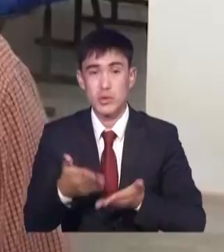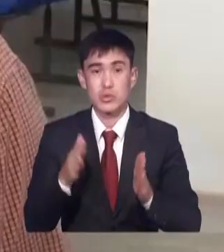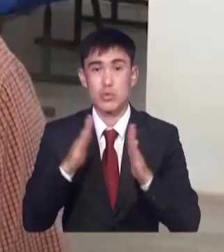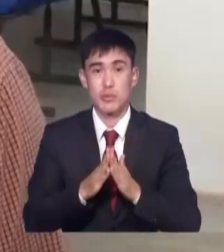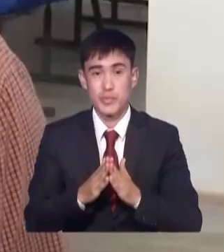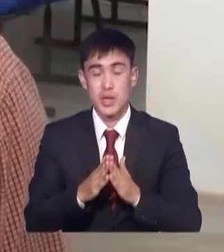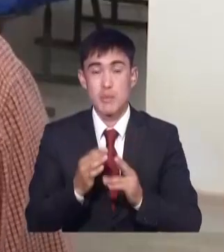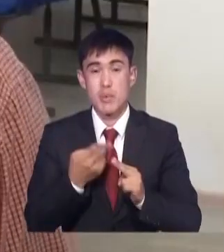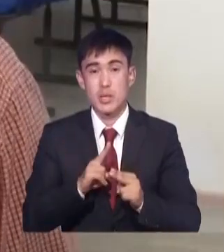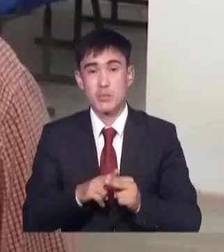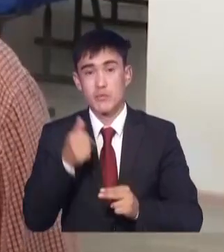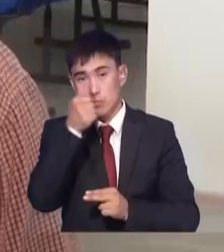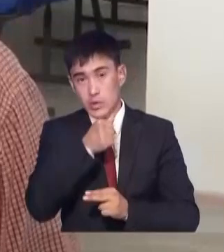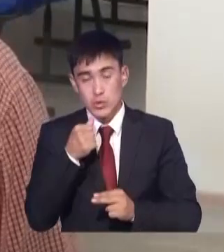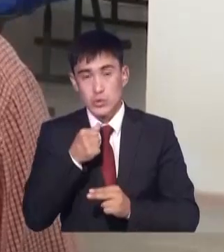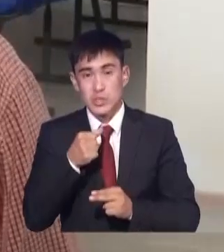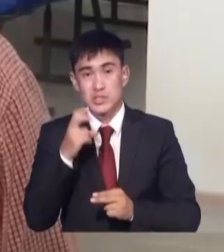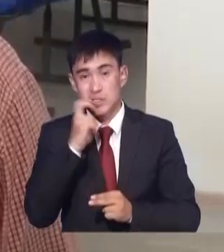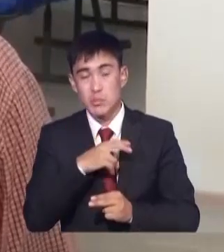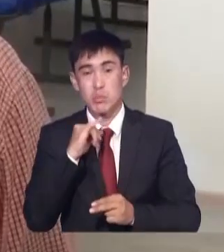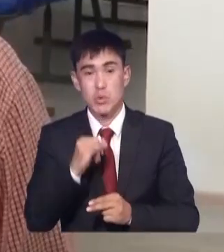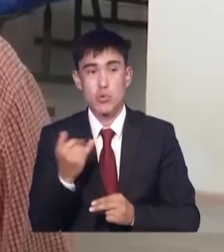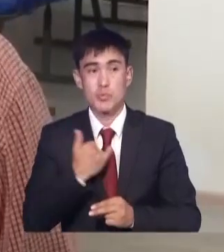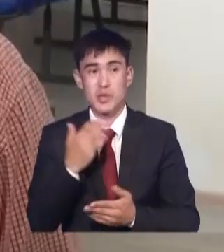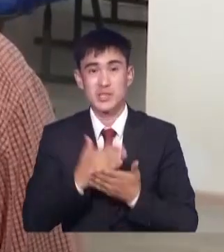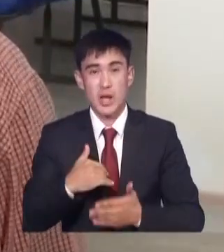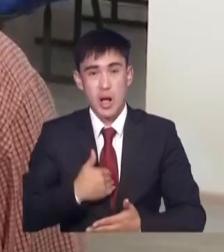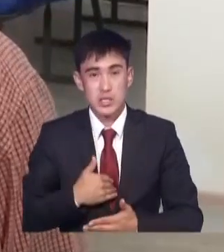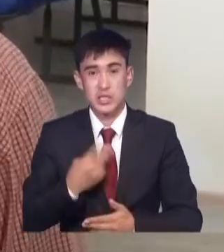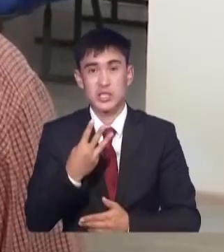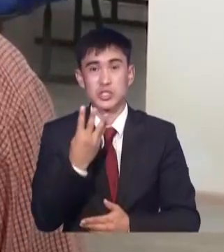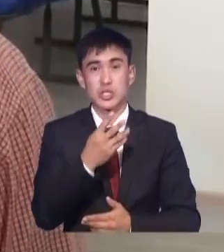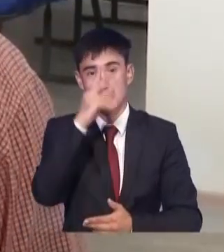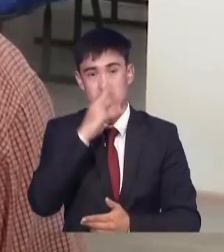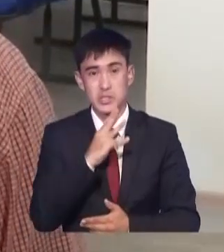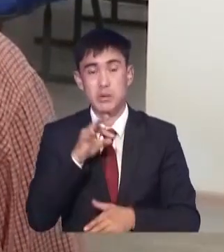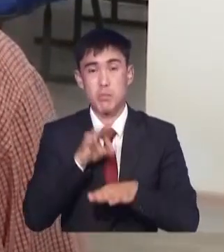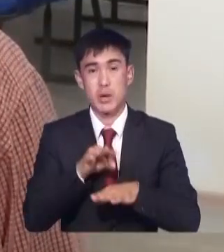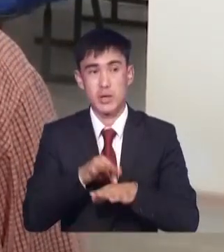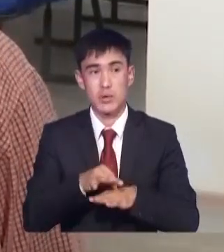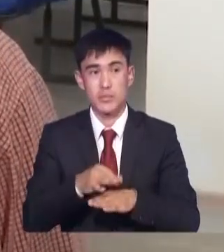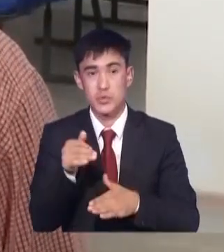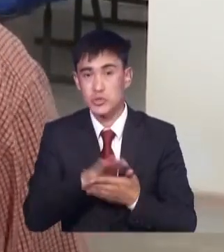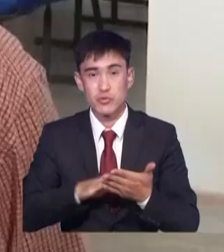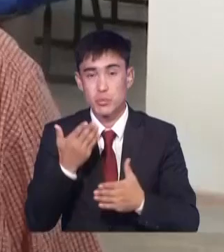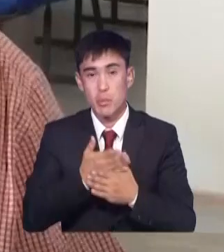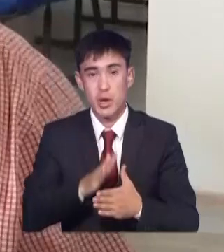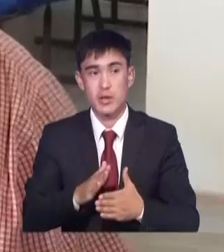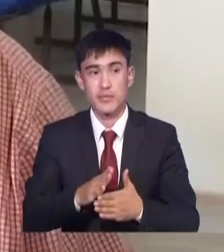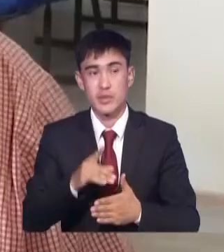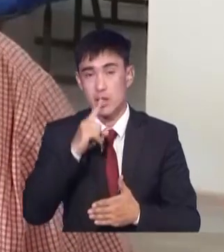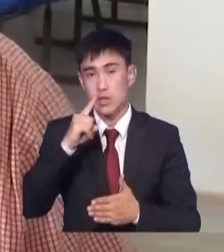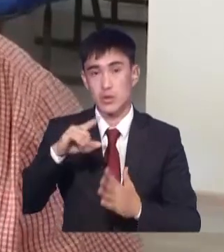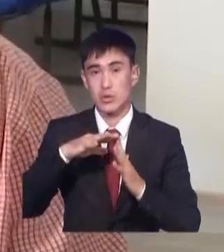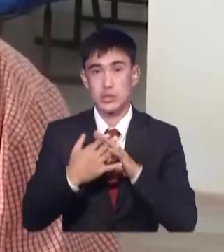дома. К тому же в этом году из-за запаха у меня появился кашель. Вот уже 3-4 месяца я болею. Ничто не помогает. Я живу в